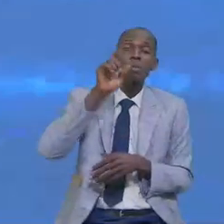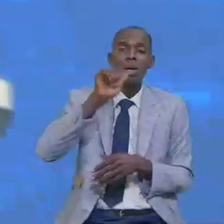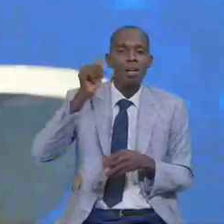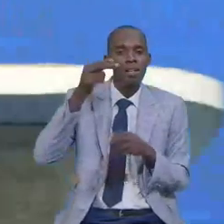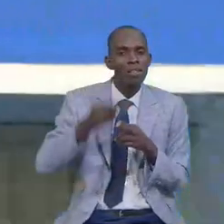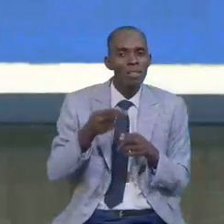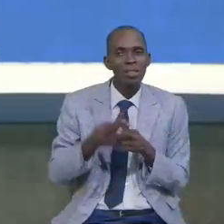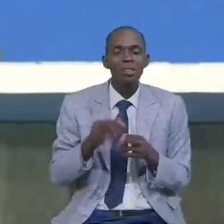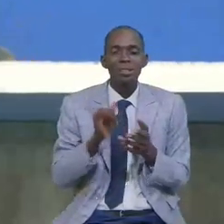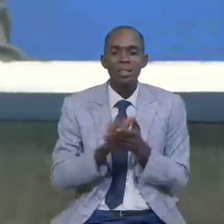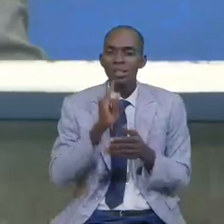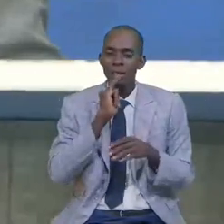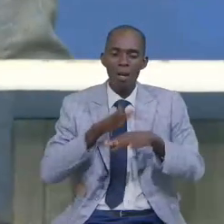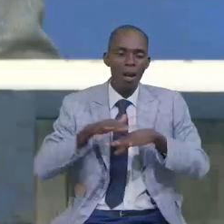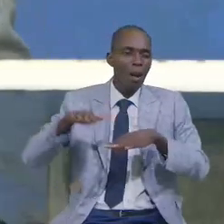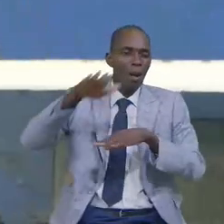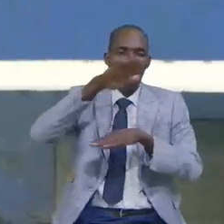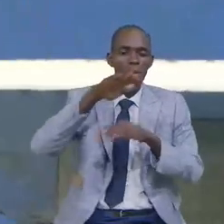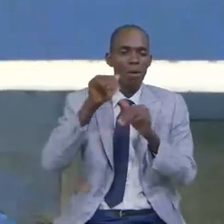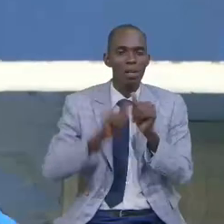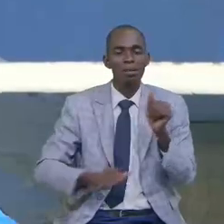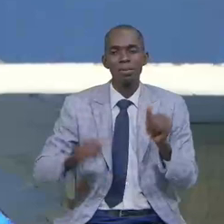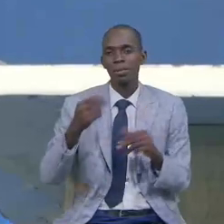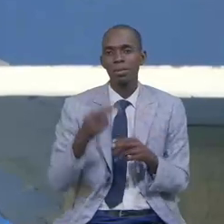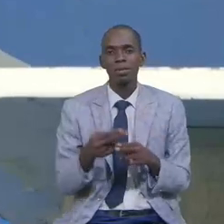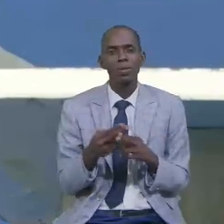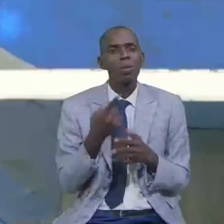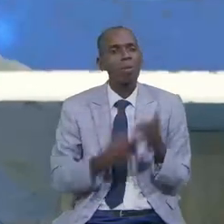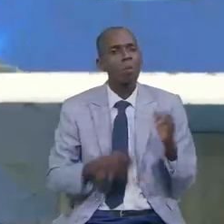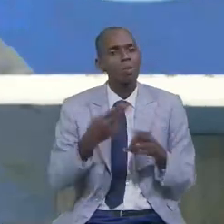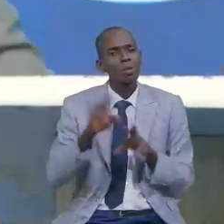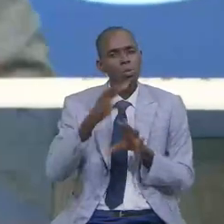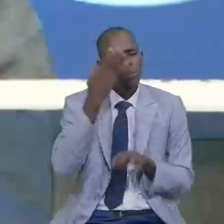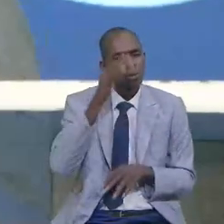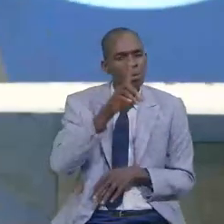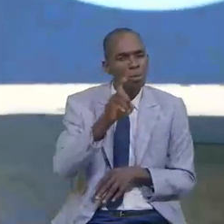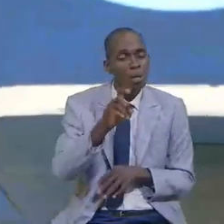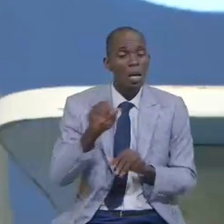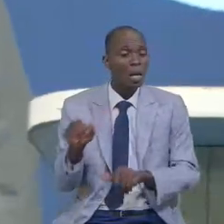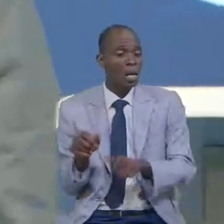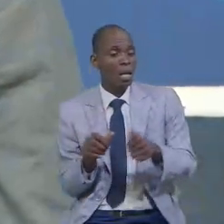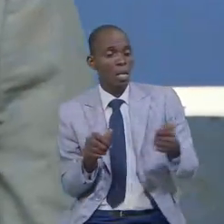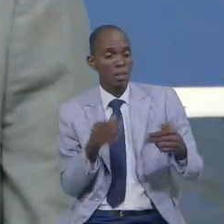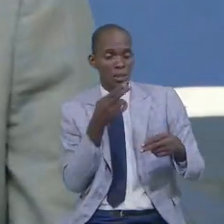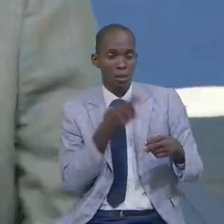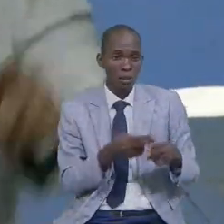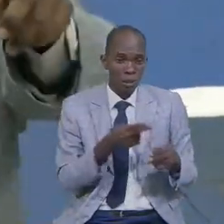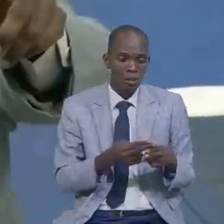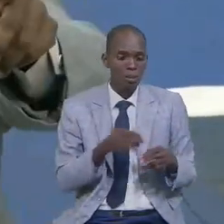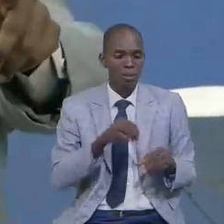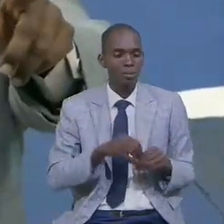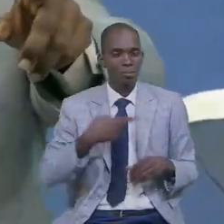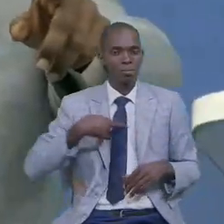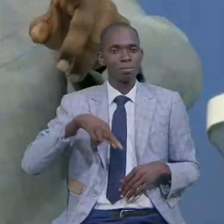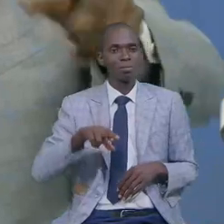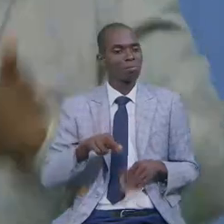est au-dessus de tout nom. Quel nom connais-tu? Tout nom, dans la religion, il n'y a